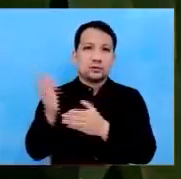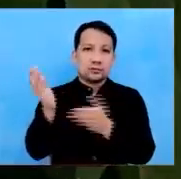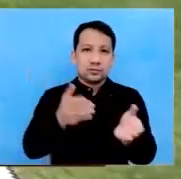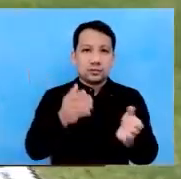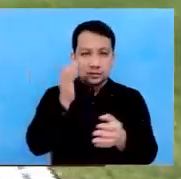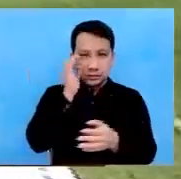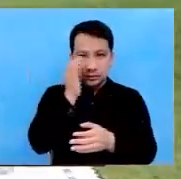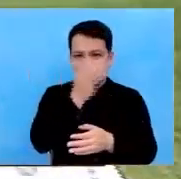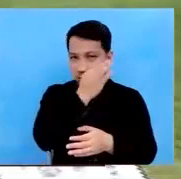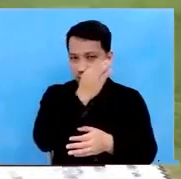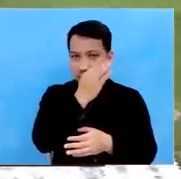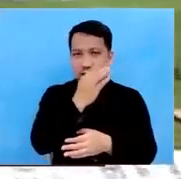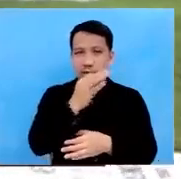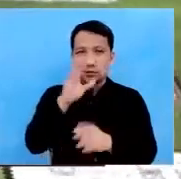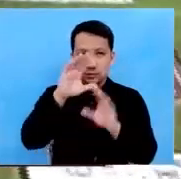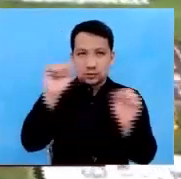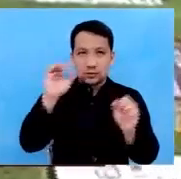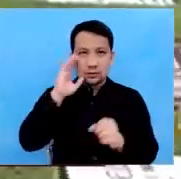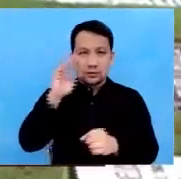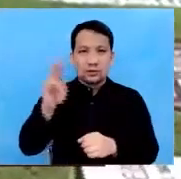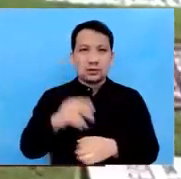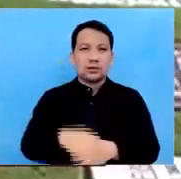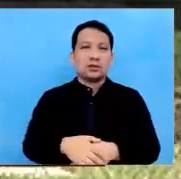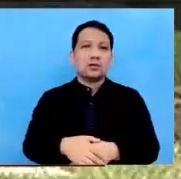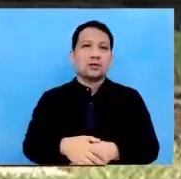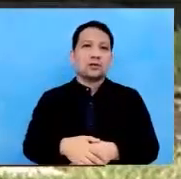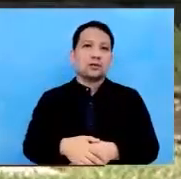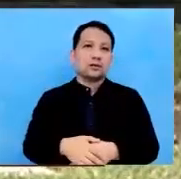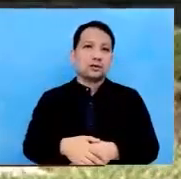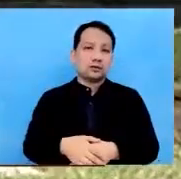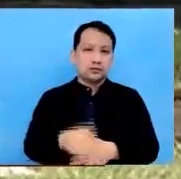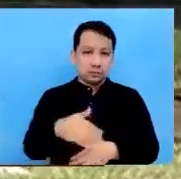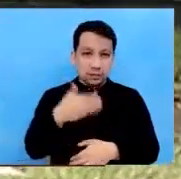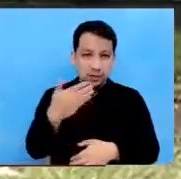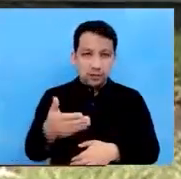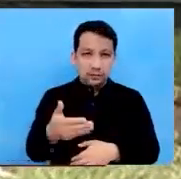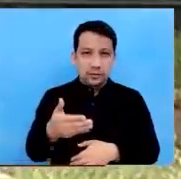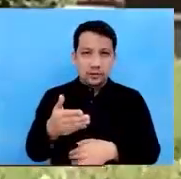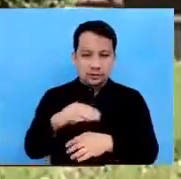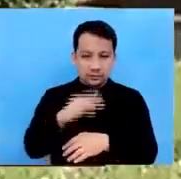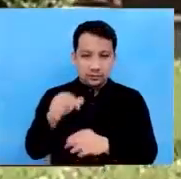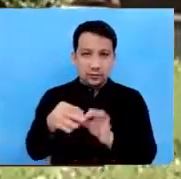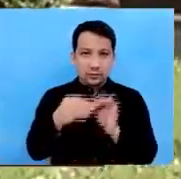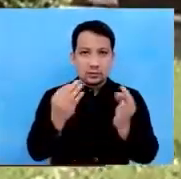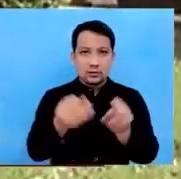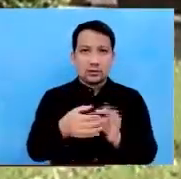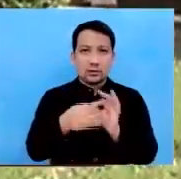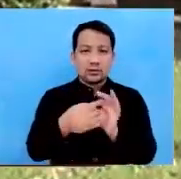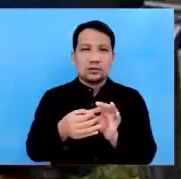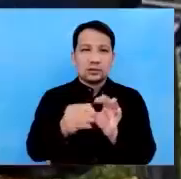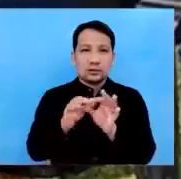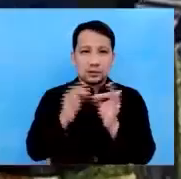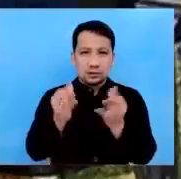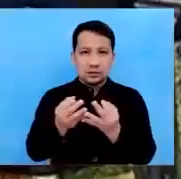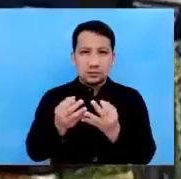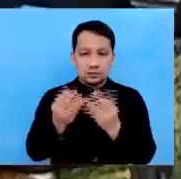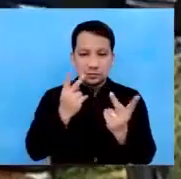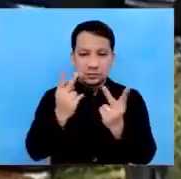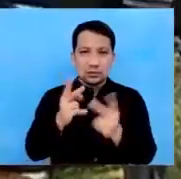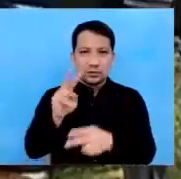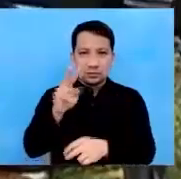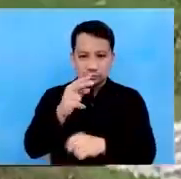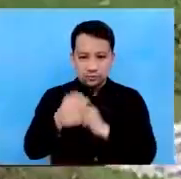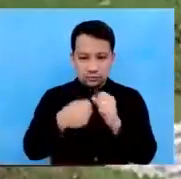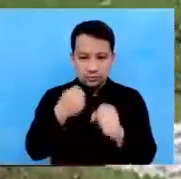Marcos. Ang ilang pamilya naman sinamantalang Undas para mag-reunion kasama ang kanilang pumanaw na kaanak, lalo't dalawang taong ding naghigpit